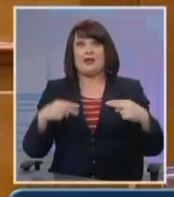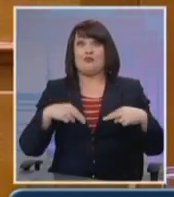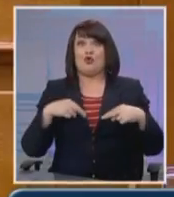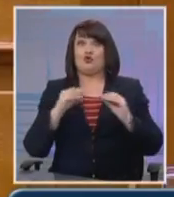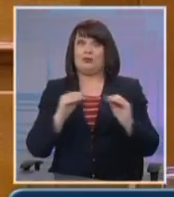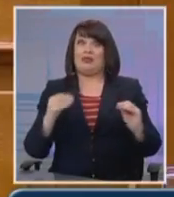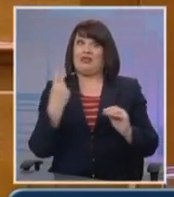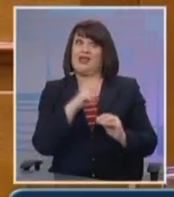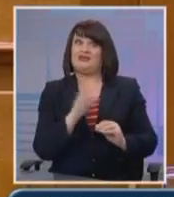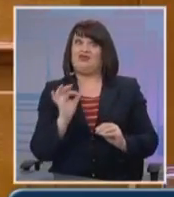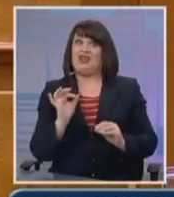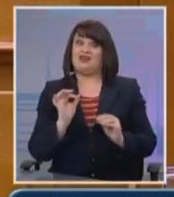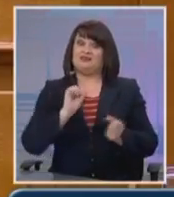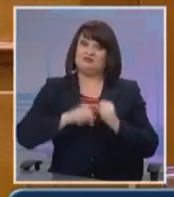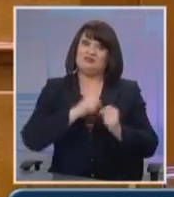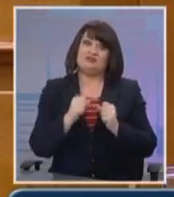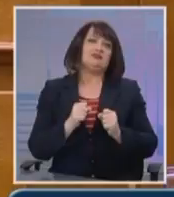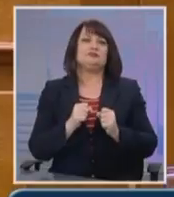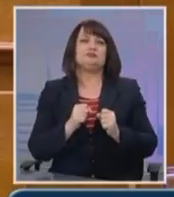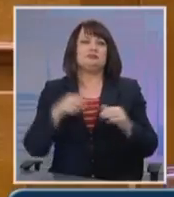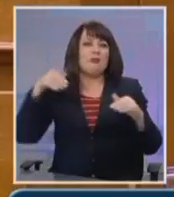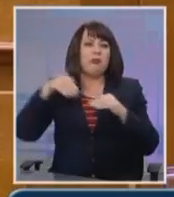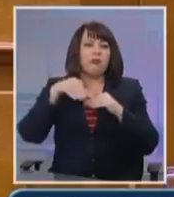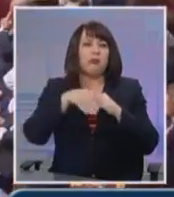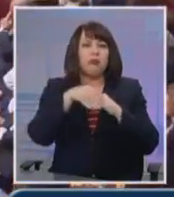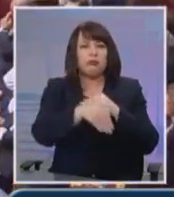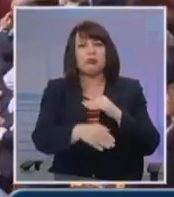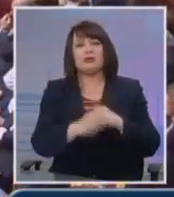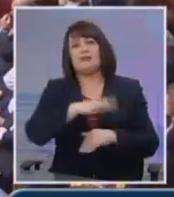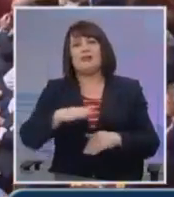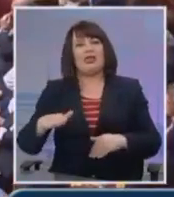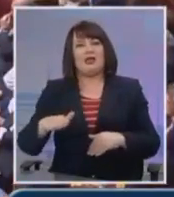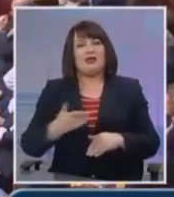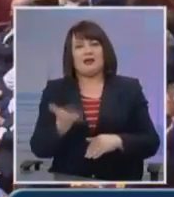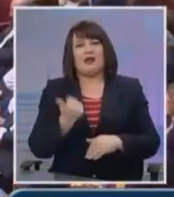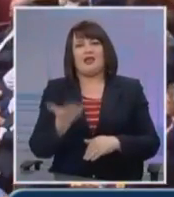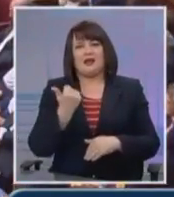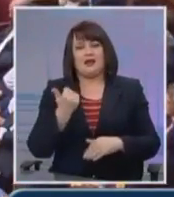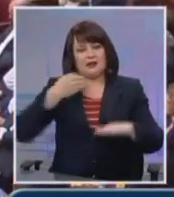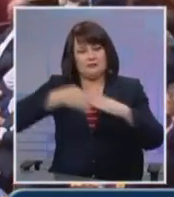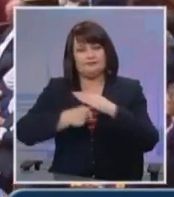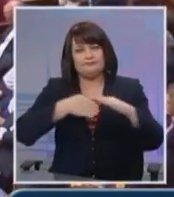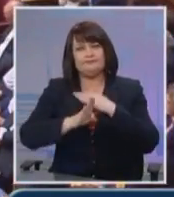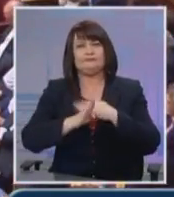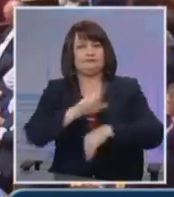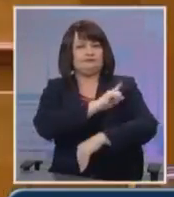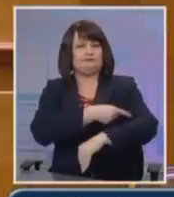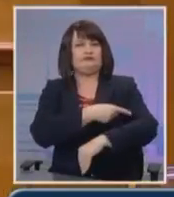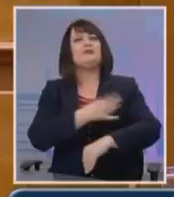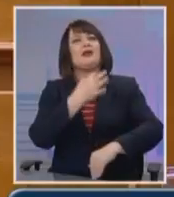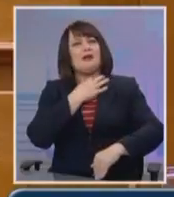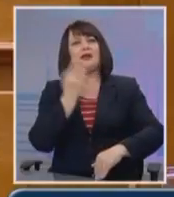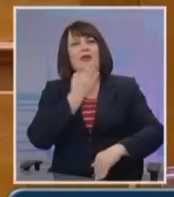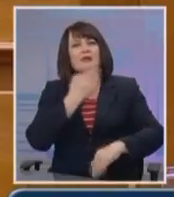σας, οδηγεί στον απόλυτο εξωτισμό προς τα κάτω και στερεί από τα παιδιά μας την πρόσβαση σε δεξιότητες που τόσο απαραίτητες